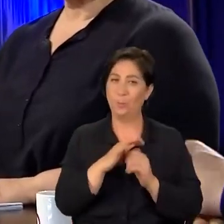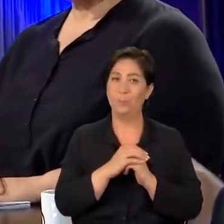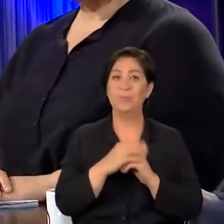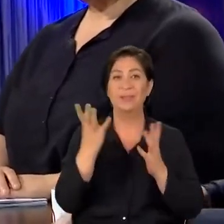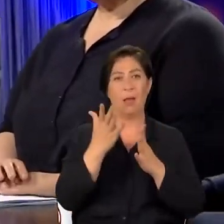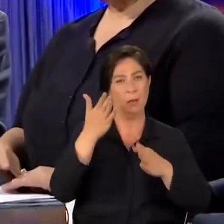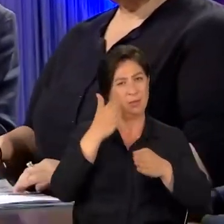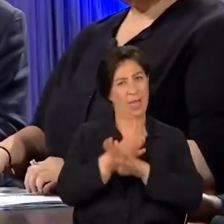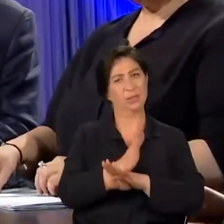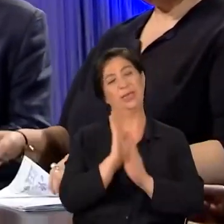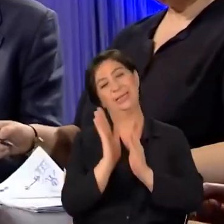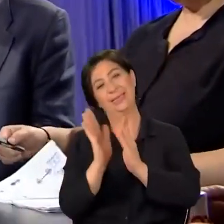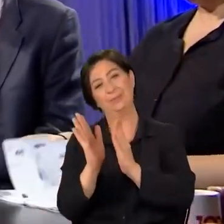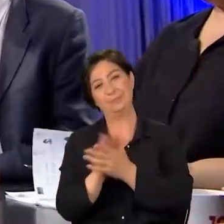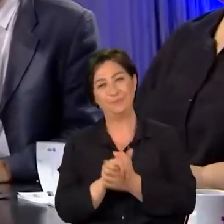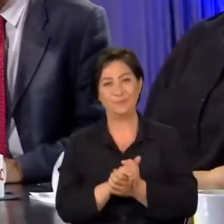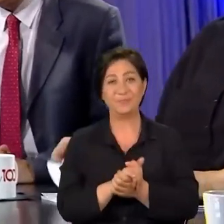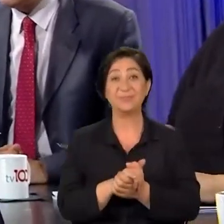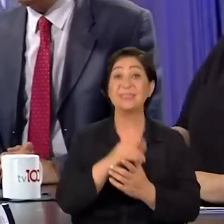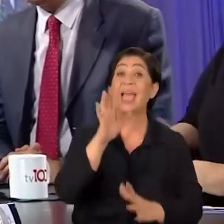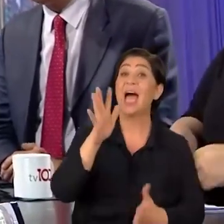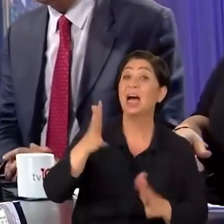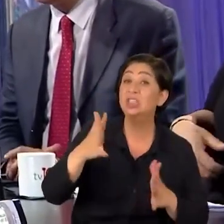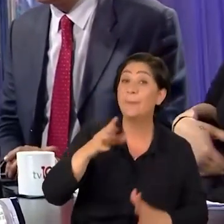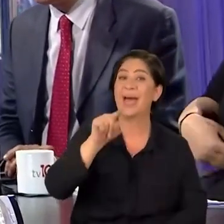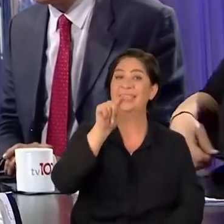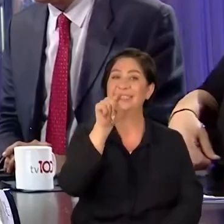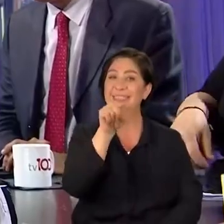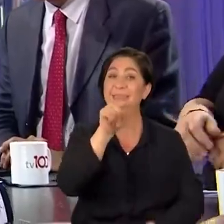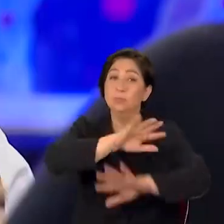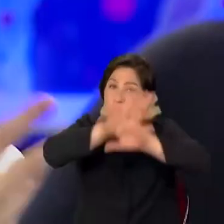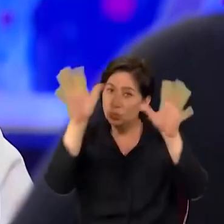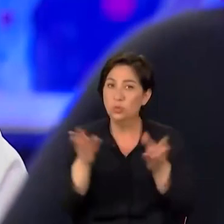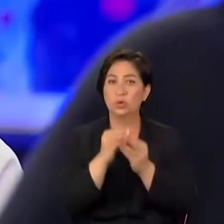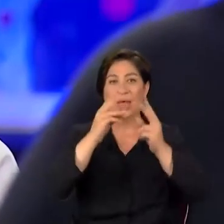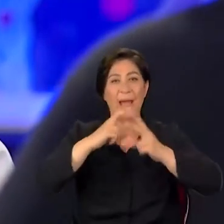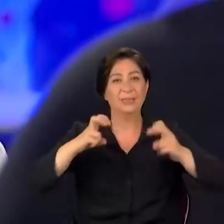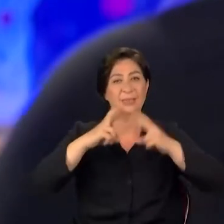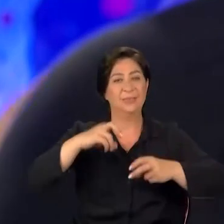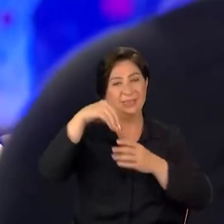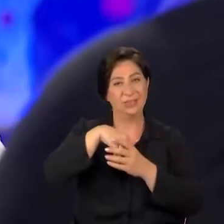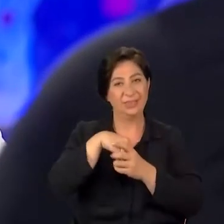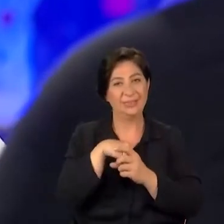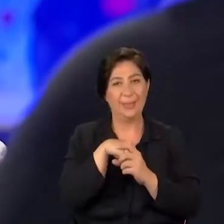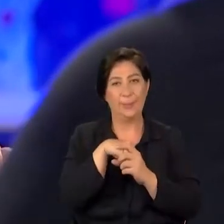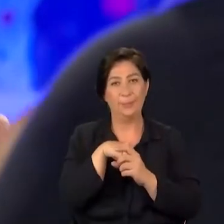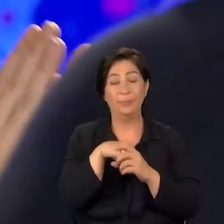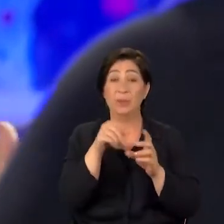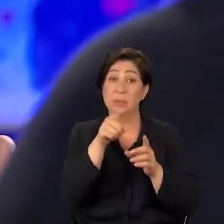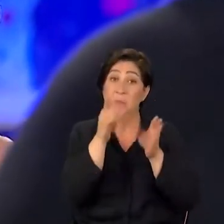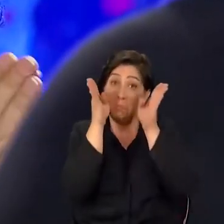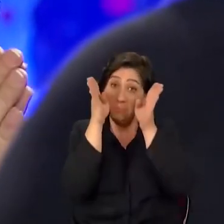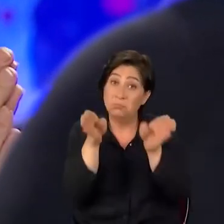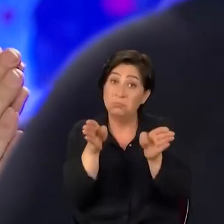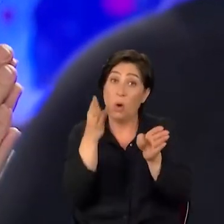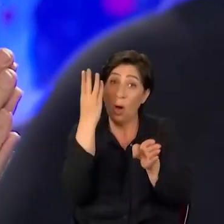bir daha reele doğru gidelim. Başa acaba abi. Sizin bütün araştırmalarınız içinde ve nasıl